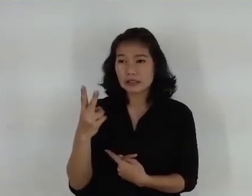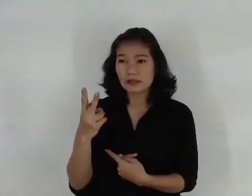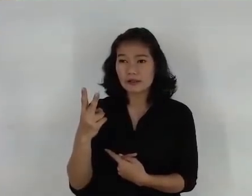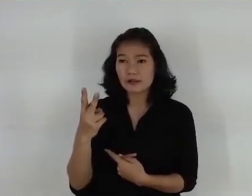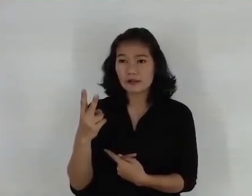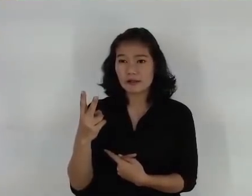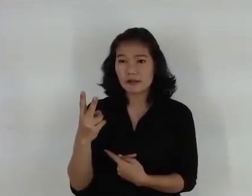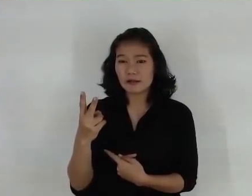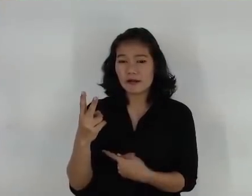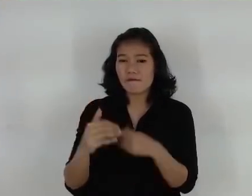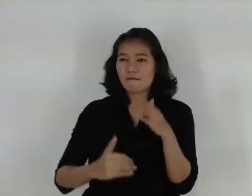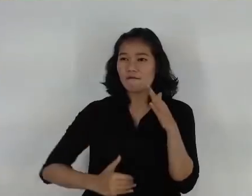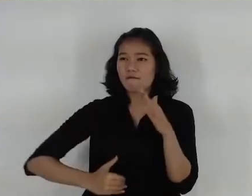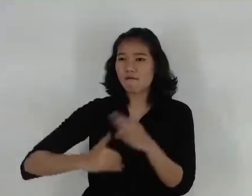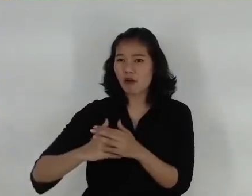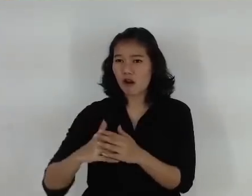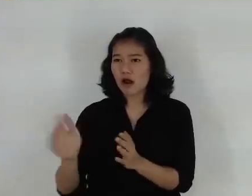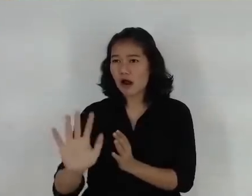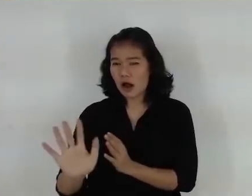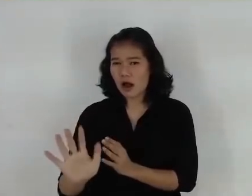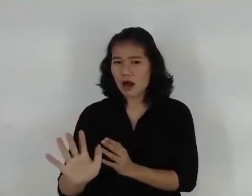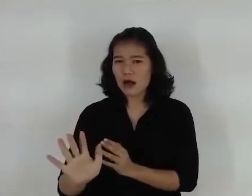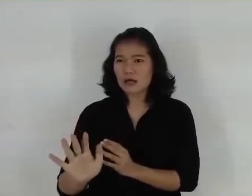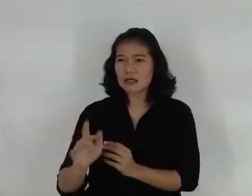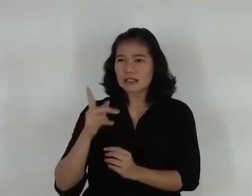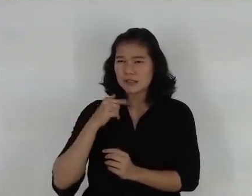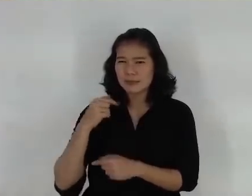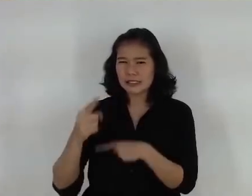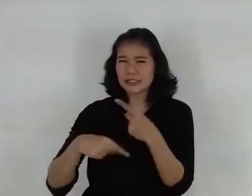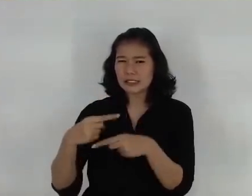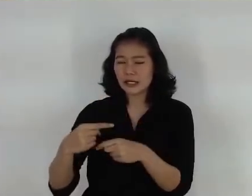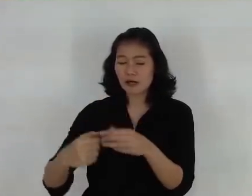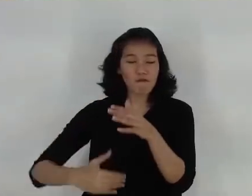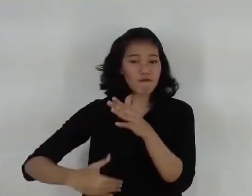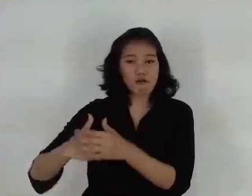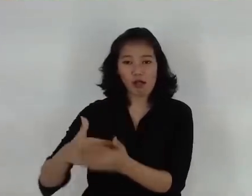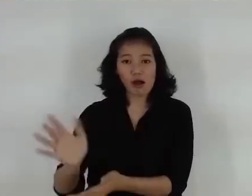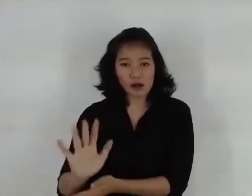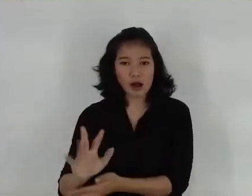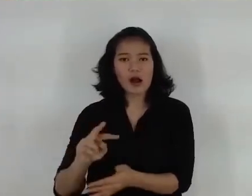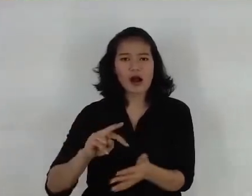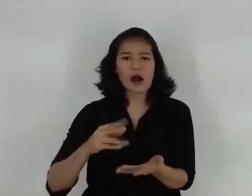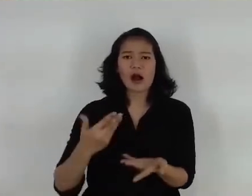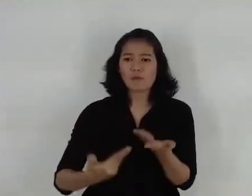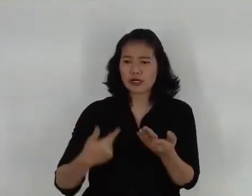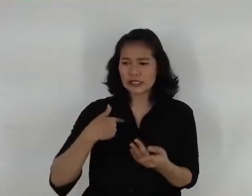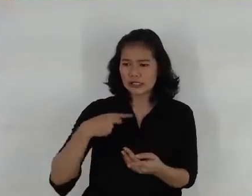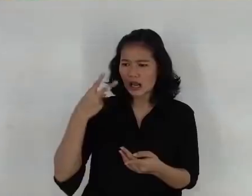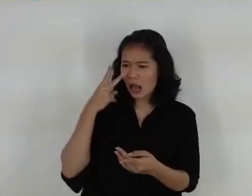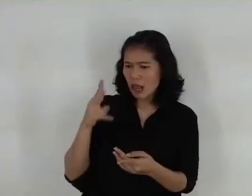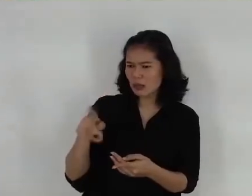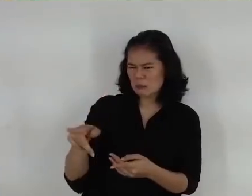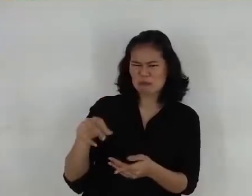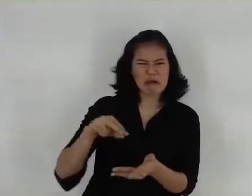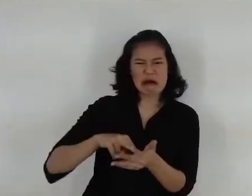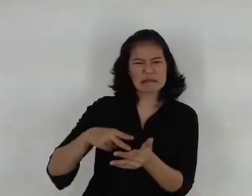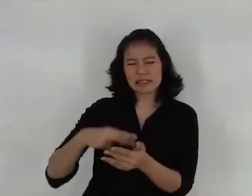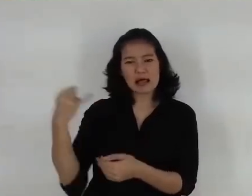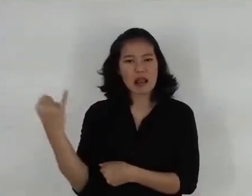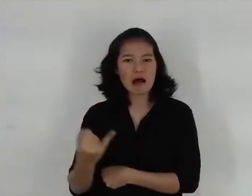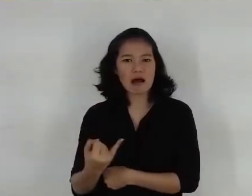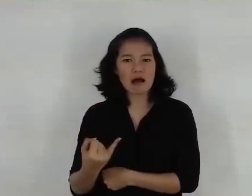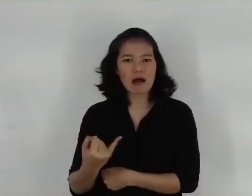runutan ke adegan secara keseluruhan maka kita bisa salah tafsir